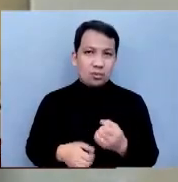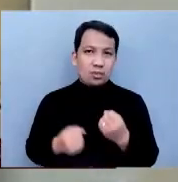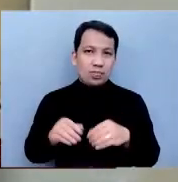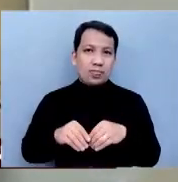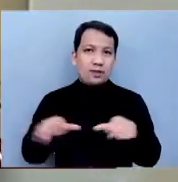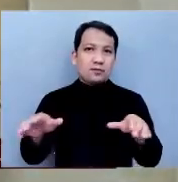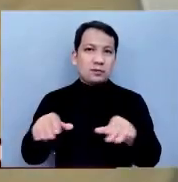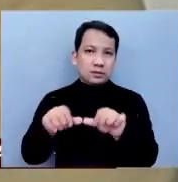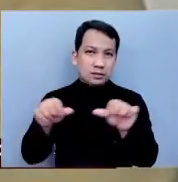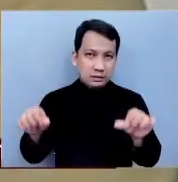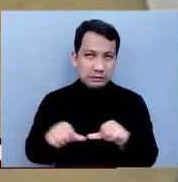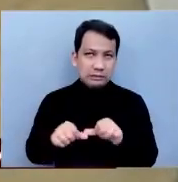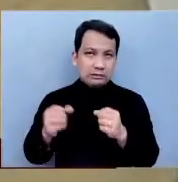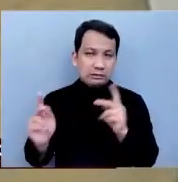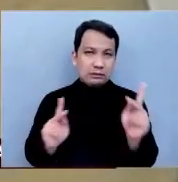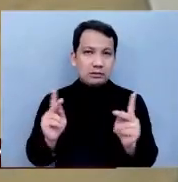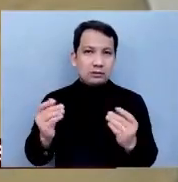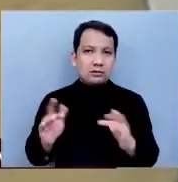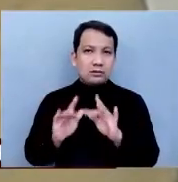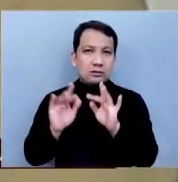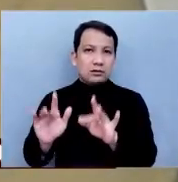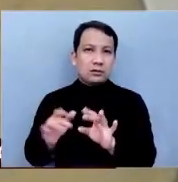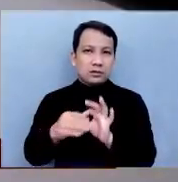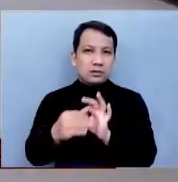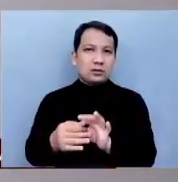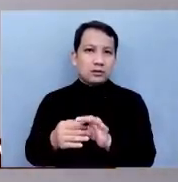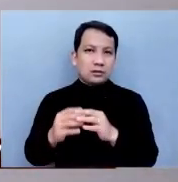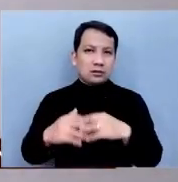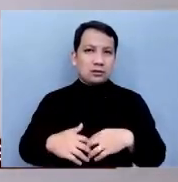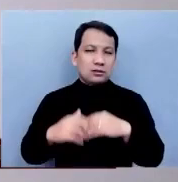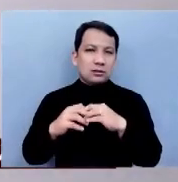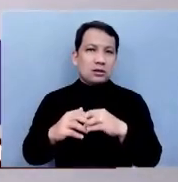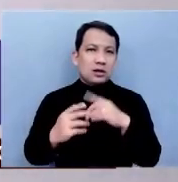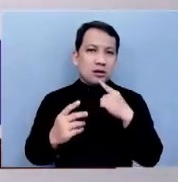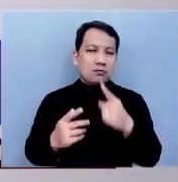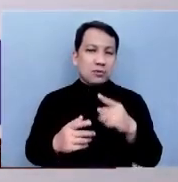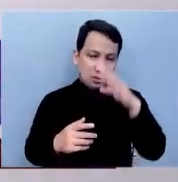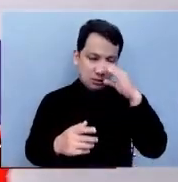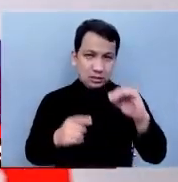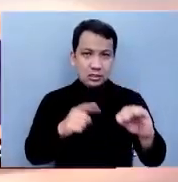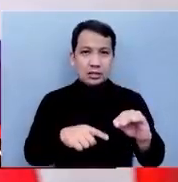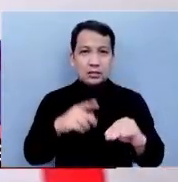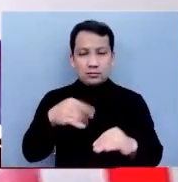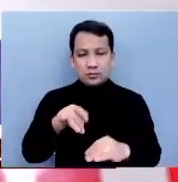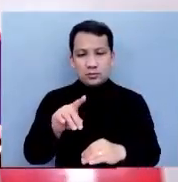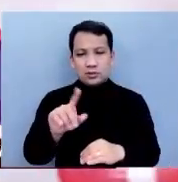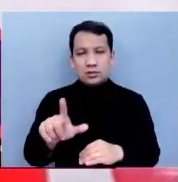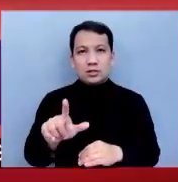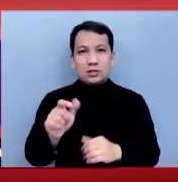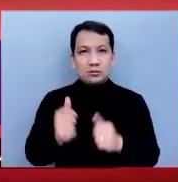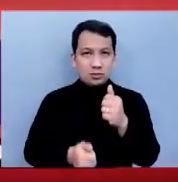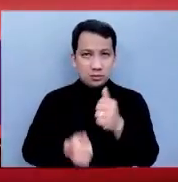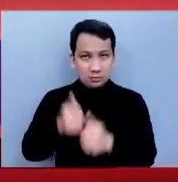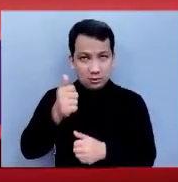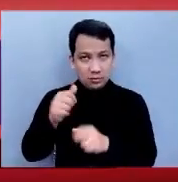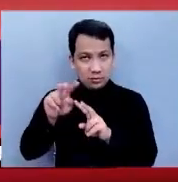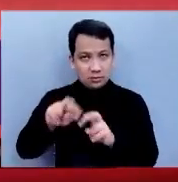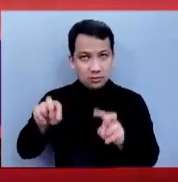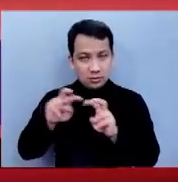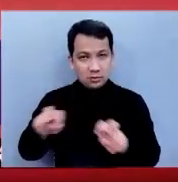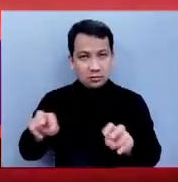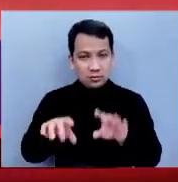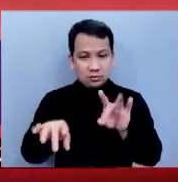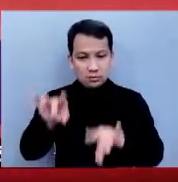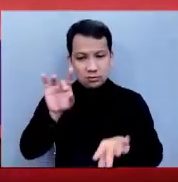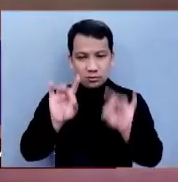area na yun. Kawawa rin ang estado nila doon. Ang mga lalaking PDL naman, napapasa sa masusing evaluation at selection,